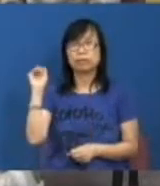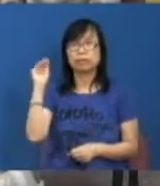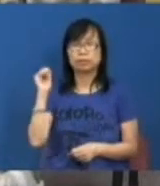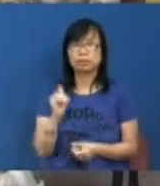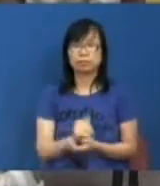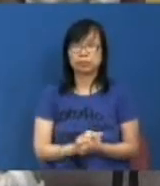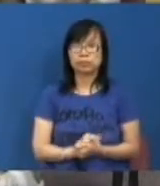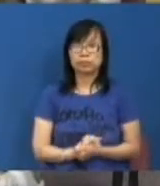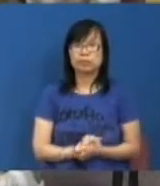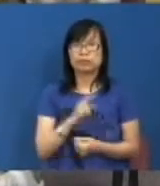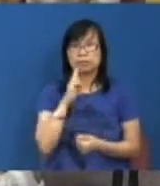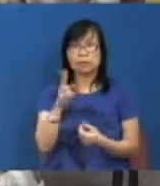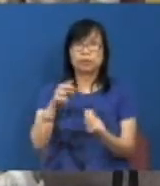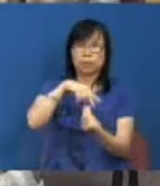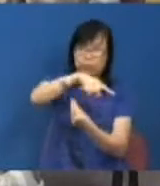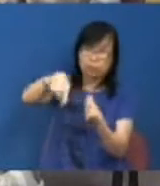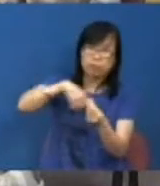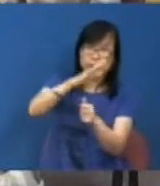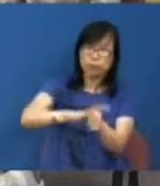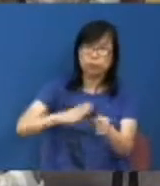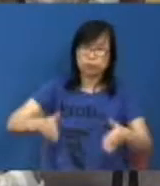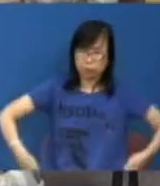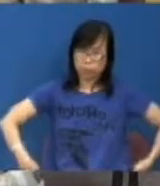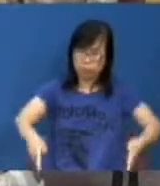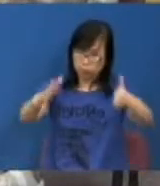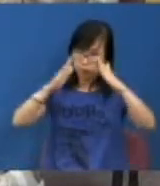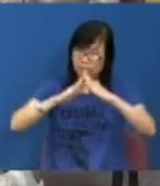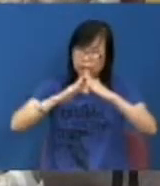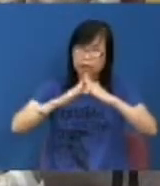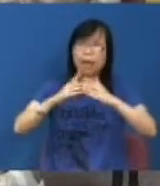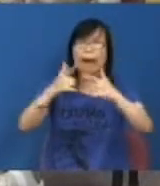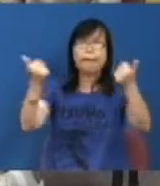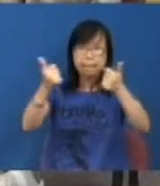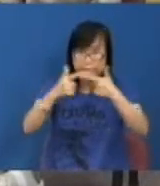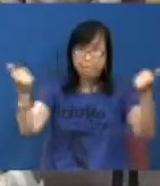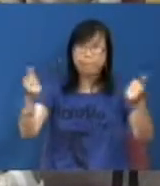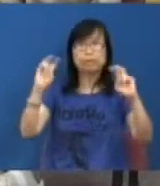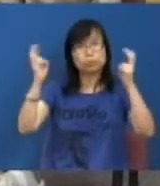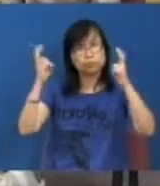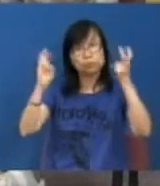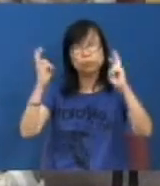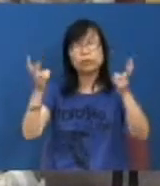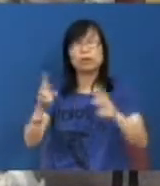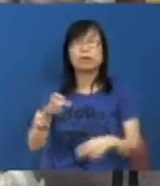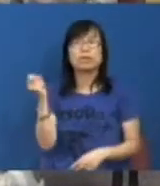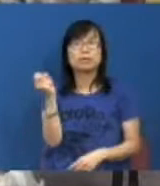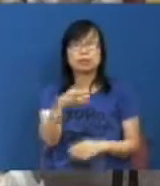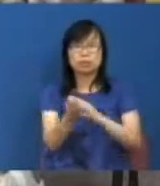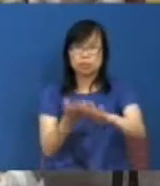都令到個環保村屋更加即係切題啦，包括可能係。這個再用水啊，